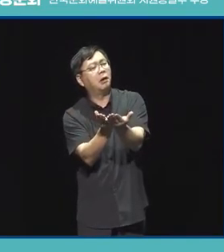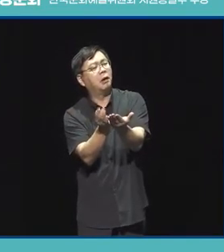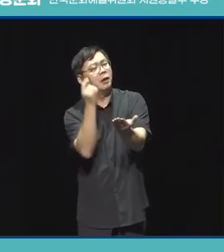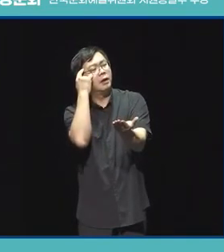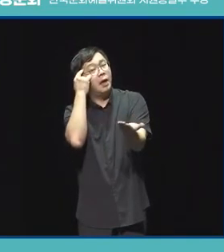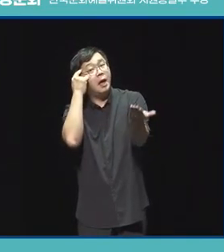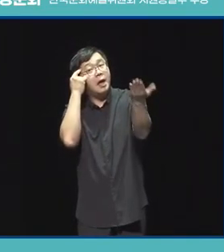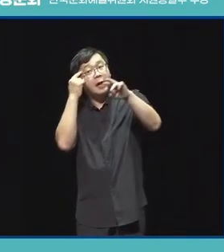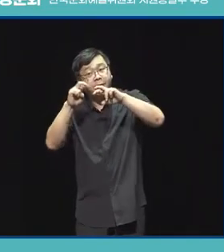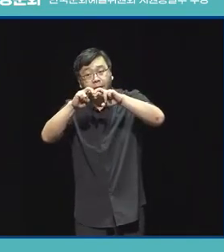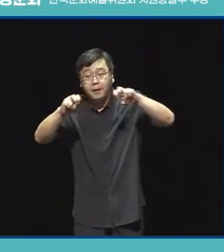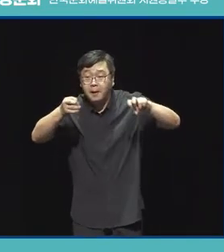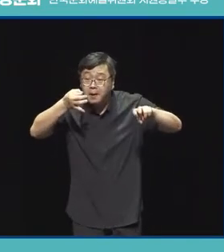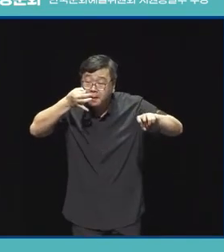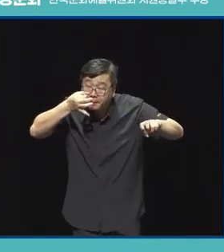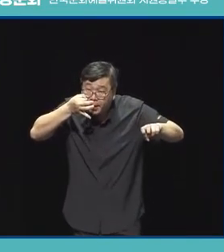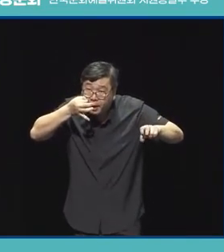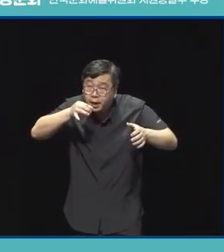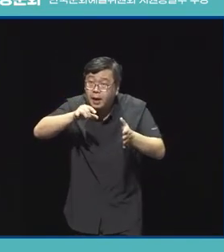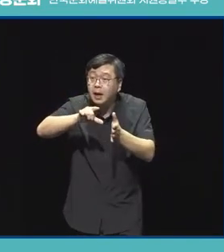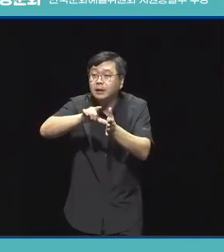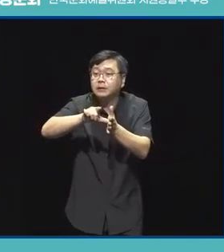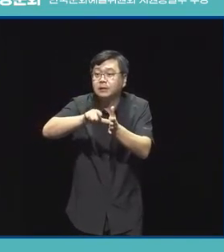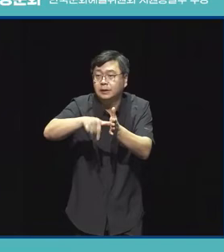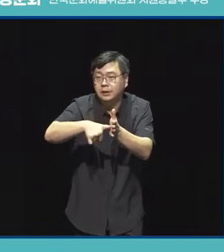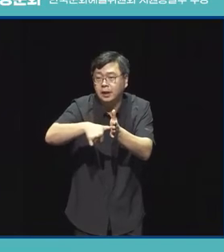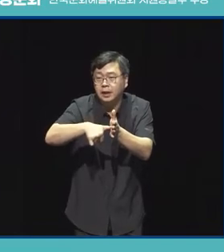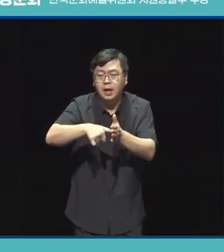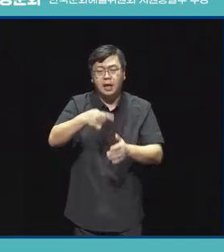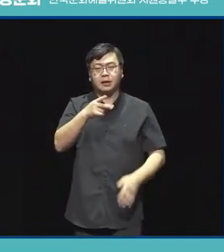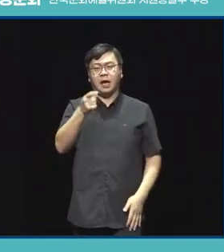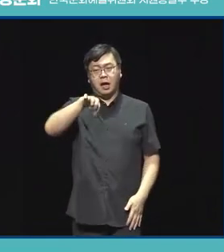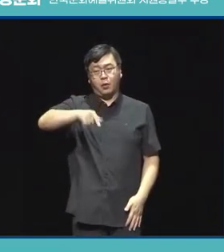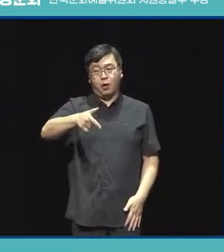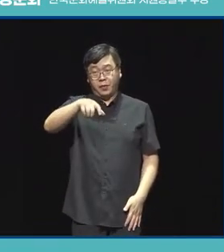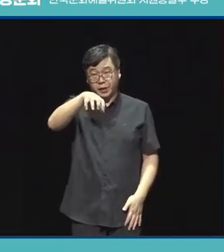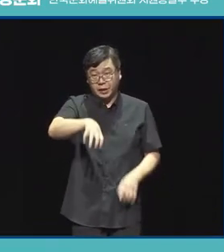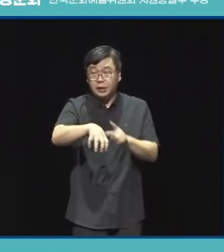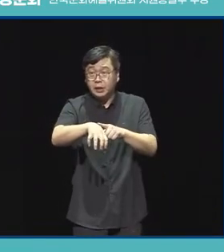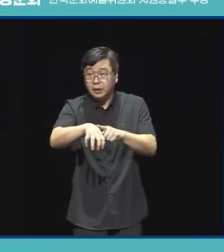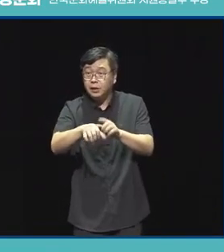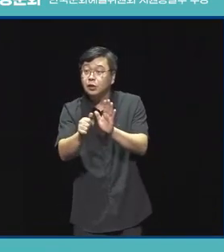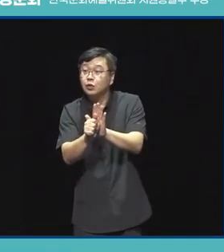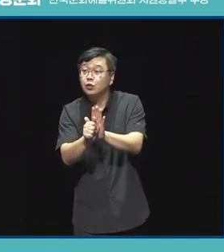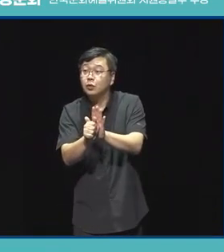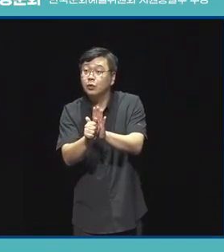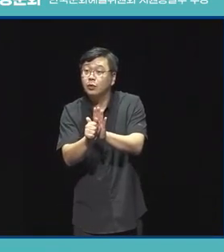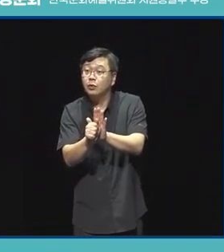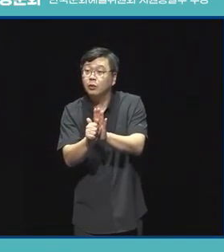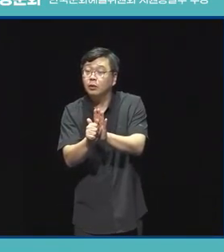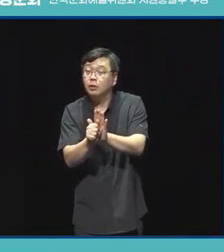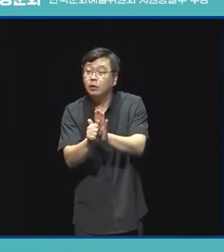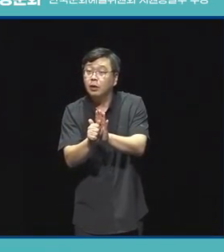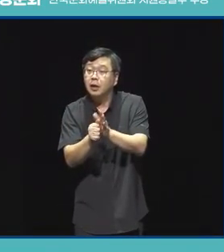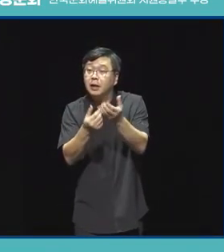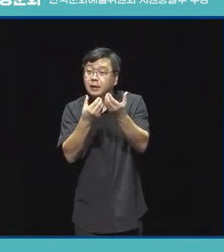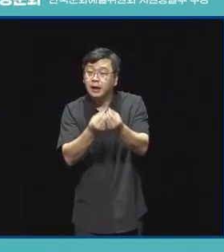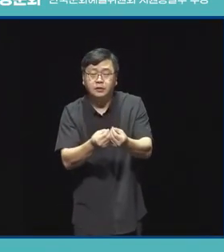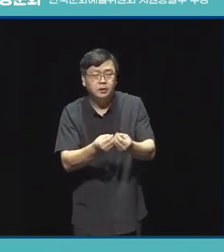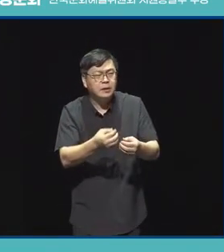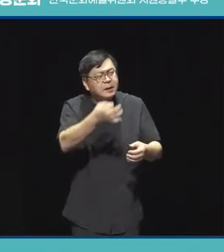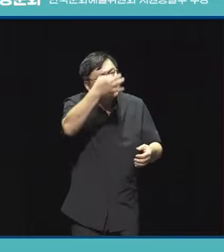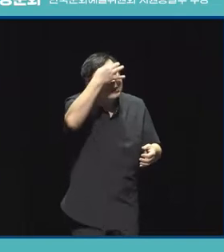활동이 기술과의 융합에 좀 더 초점이 맞춰져 있다라고 생각이 되시면 다원예술보다는 예술과 기술 융합